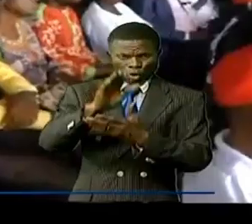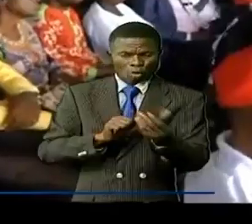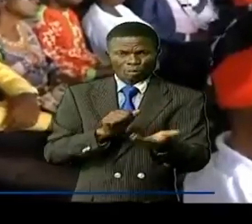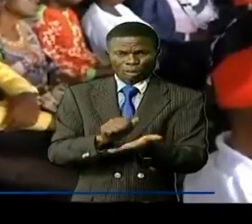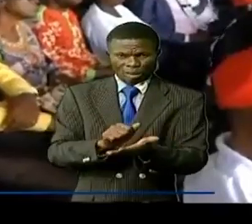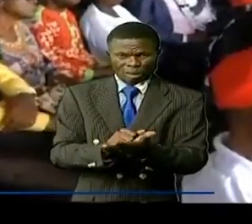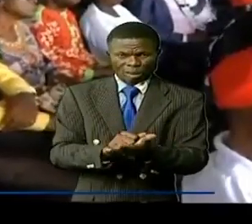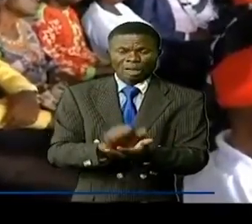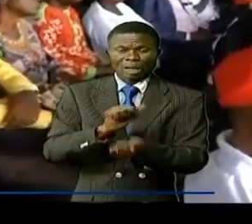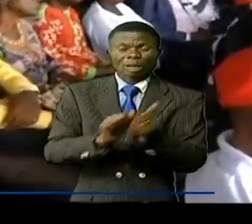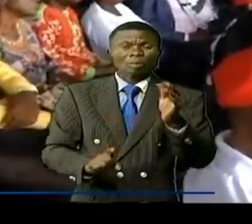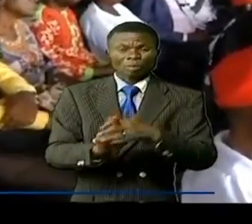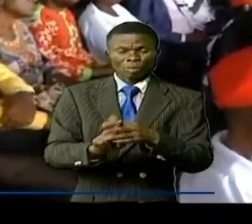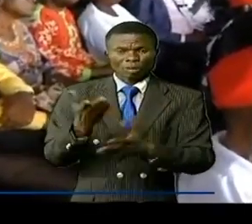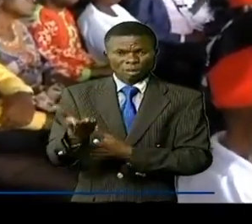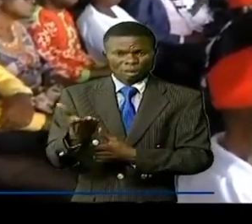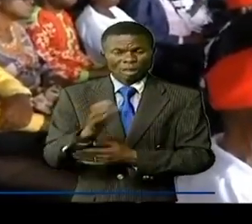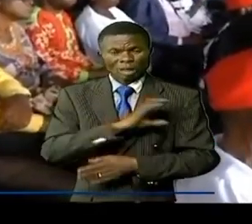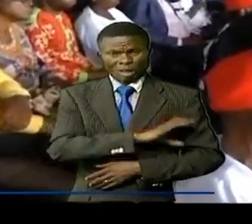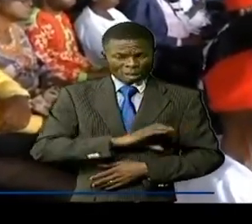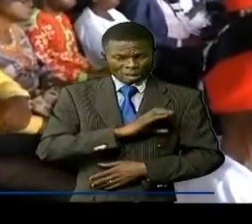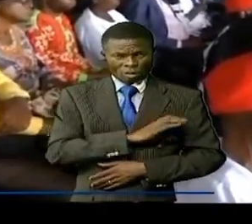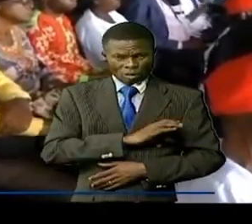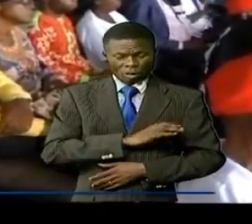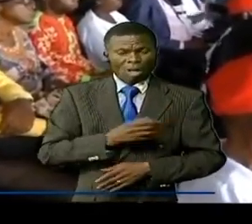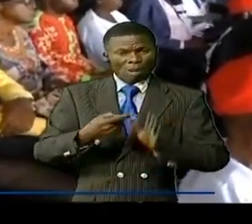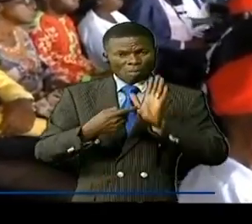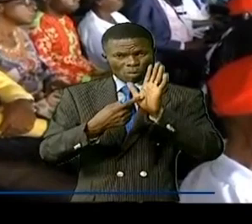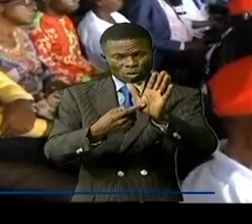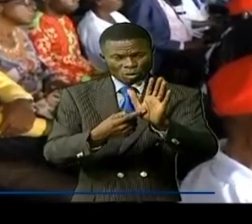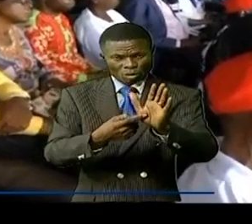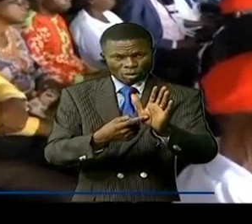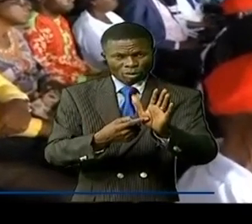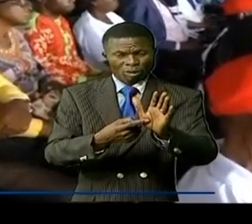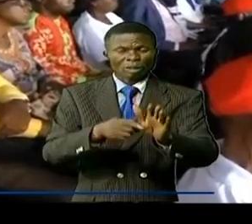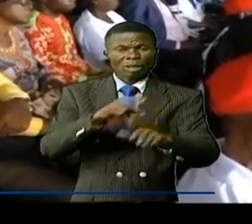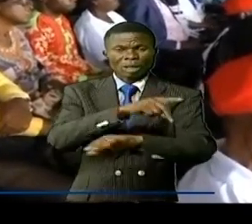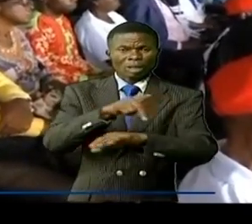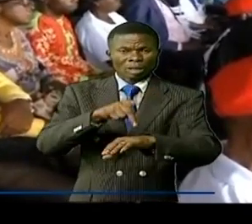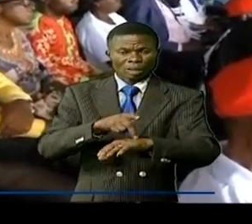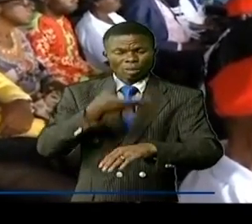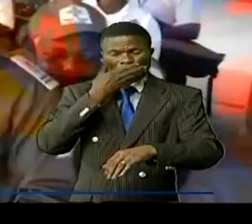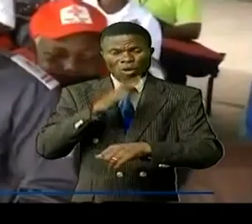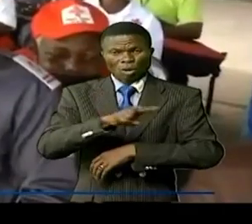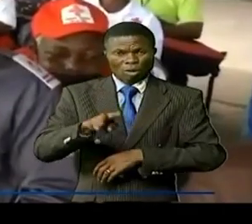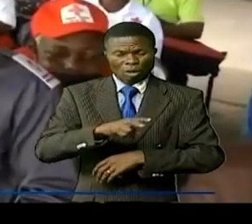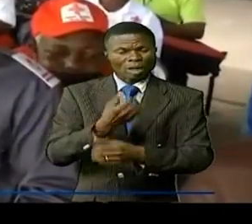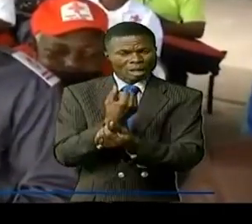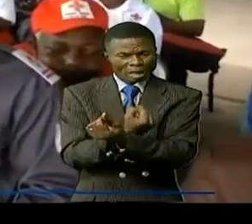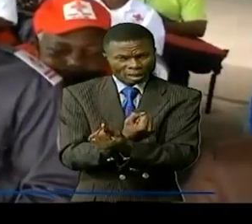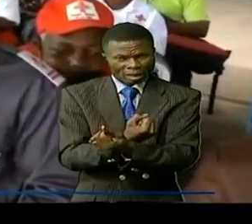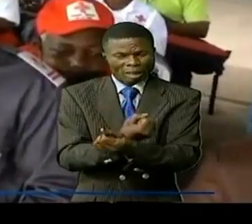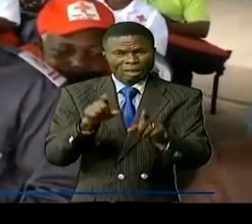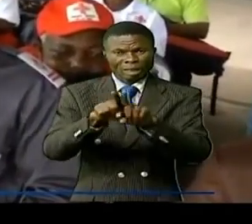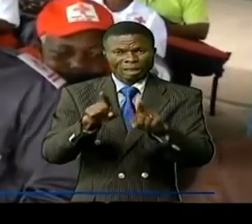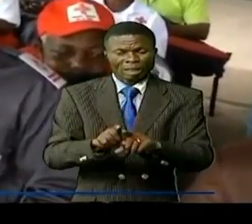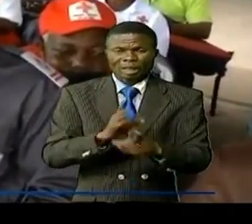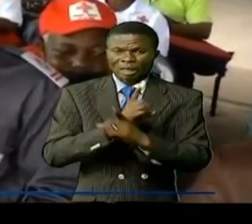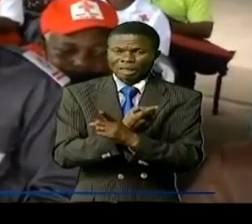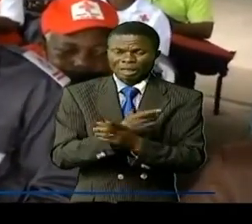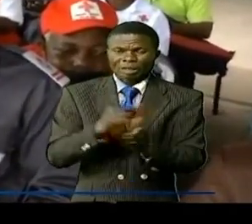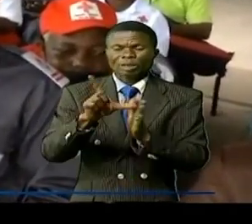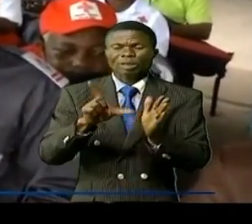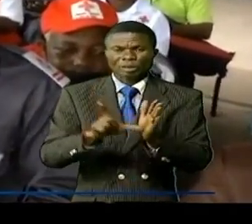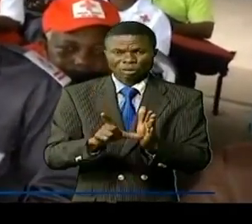lorsqu'il y a des événements, sur les comportements qu'ils doivent afficher pendant cette période de Covid, la discipline, le respect des